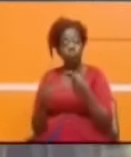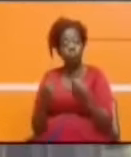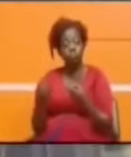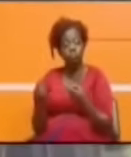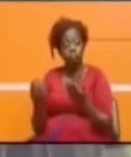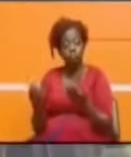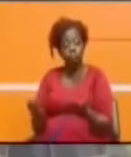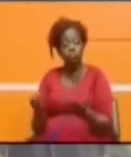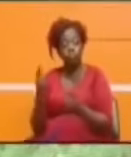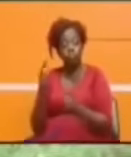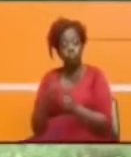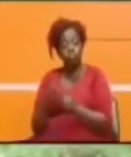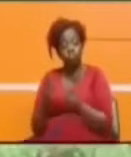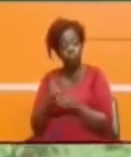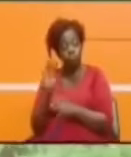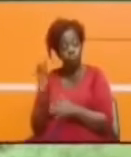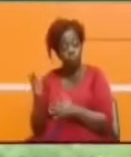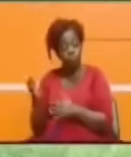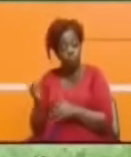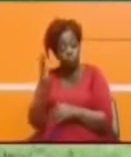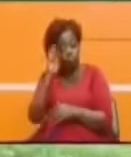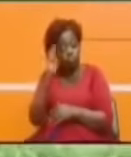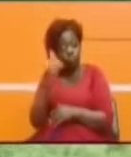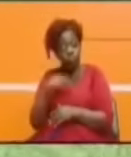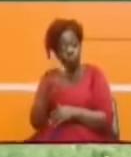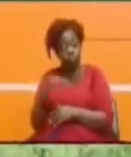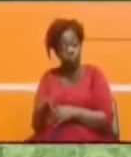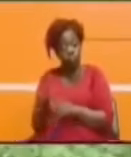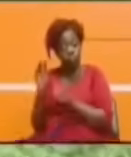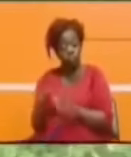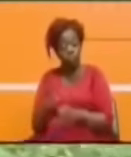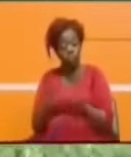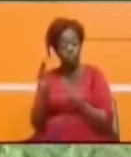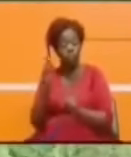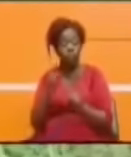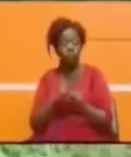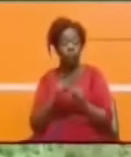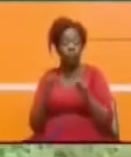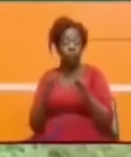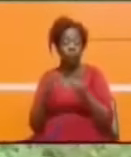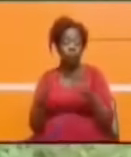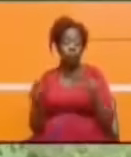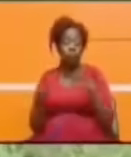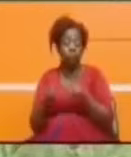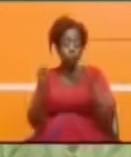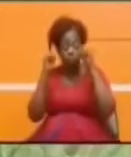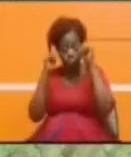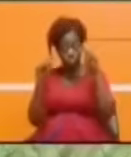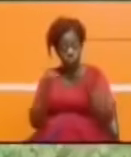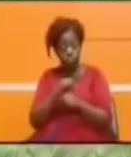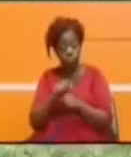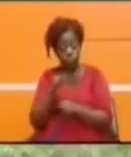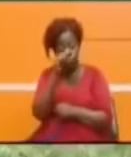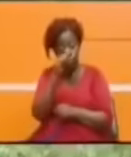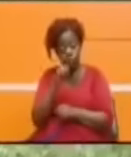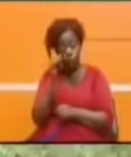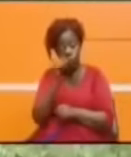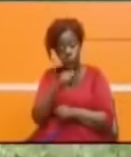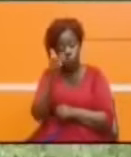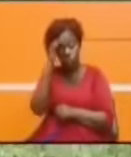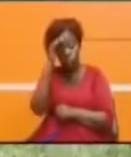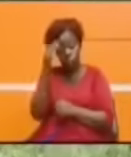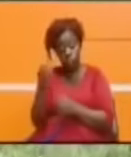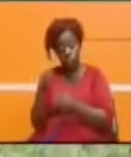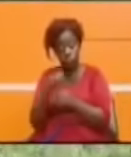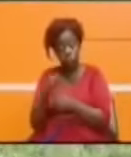wonna okutuusanga tukomyewo ajjukiza abagagga abagobaganya abantu ku ttaka nga pulezidenti bwe yagaana ab'ebitongole ebikumi okwenyigira